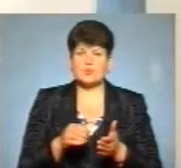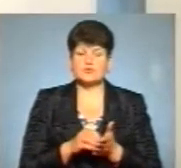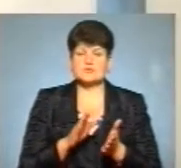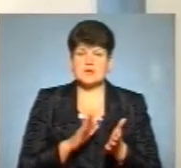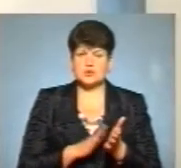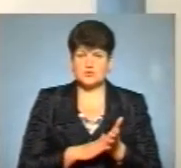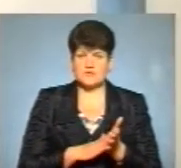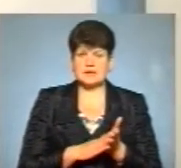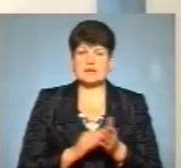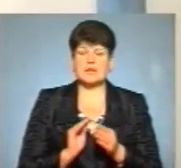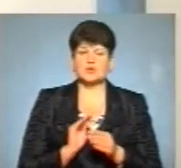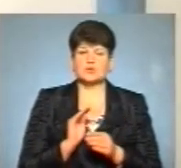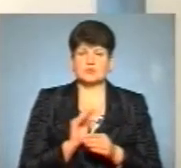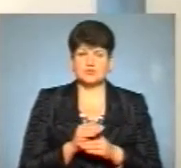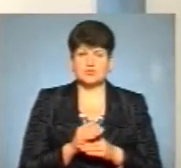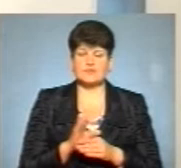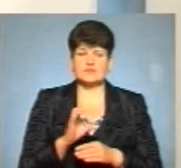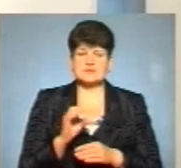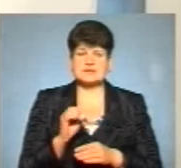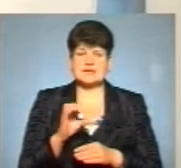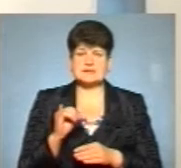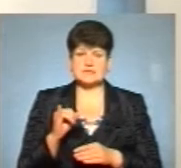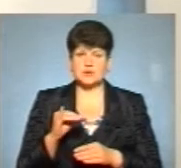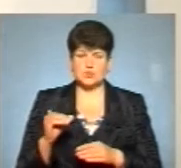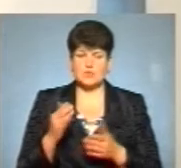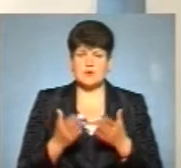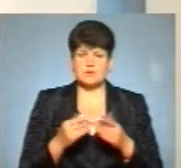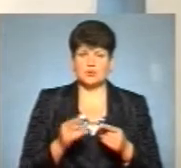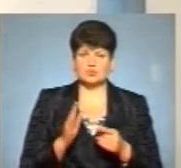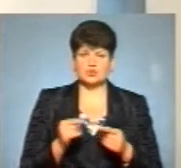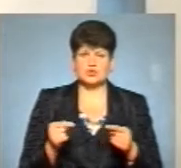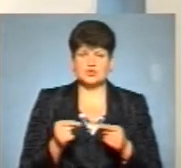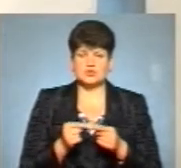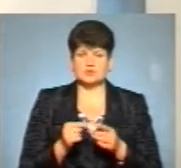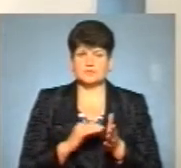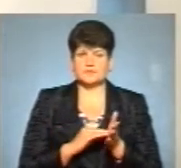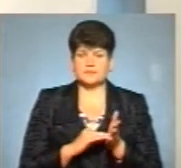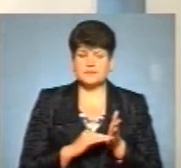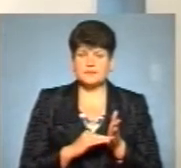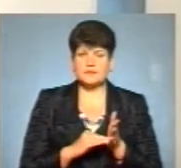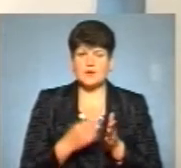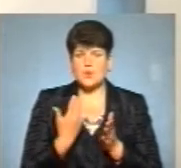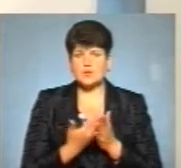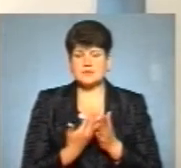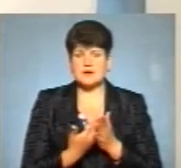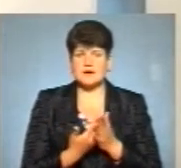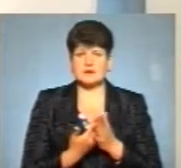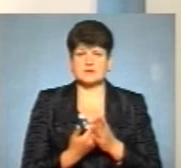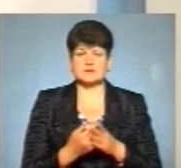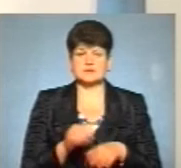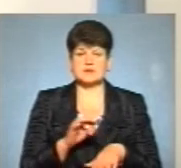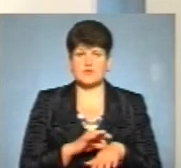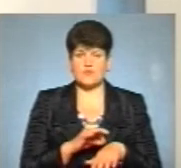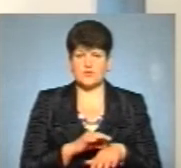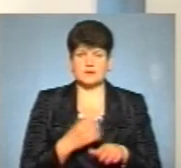зареєструватися на додаткову сесію, або будуть чітко виражені ознаки респіраторного захворювання.